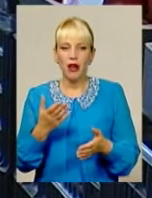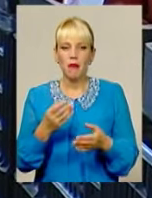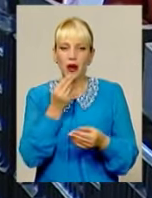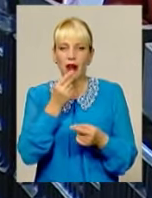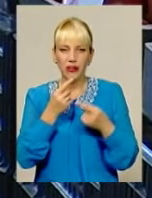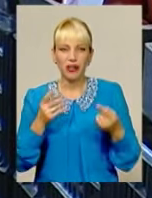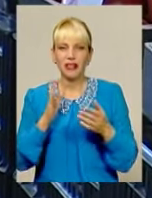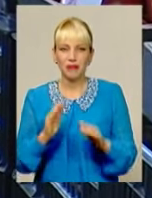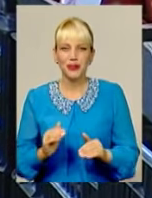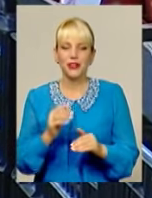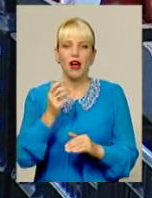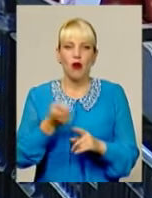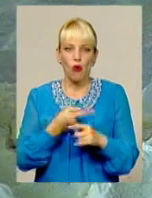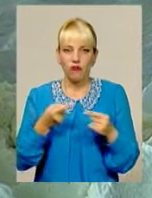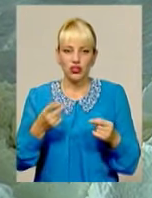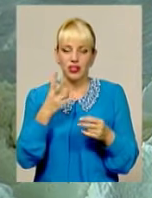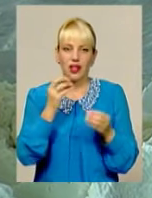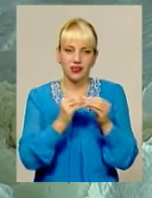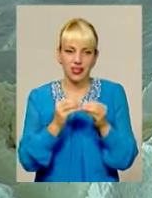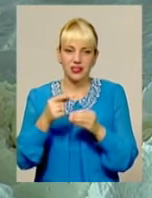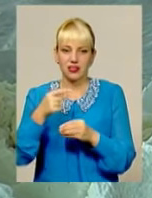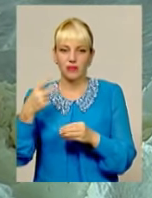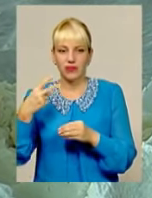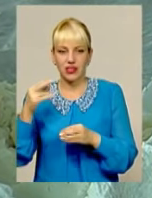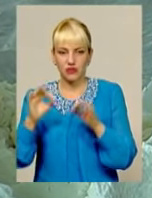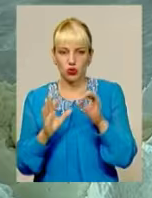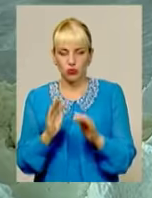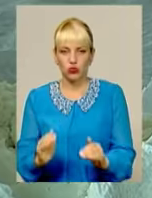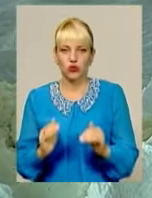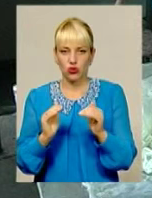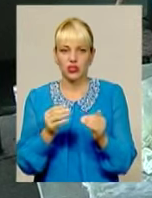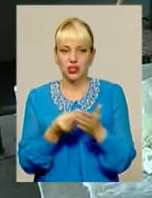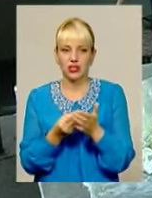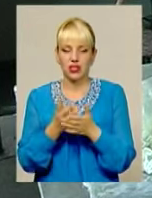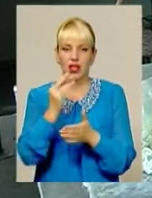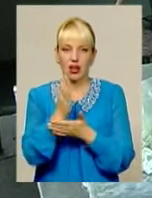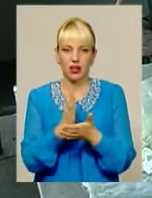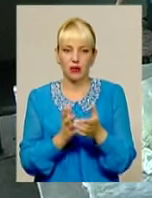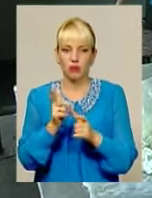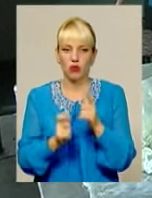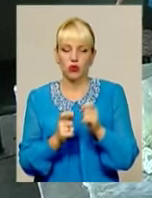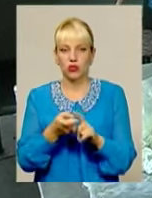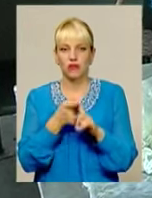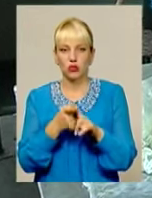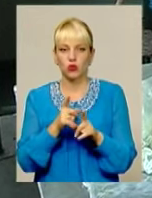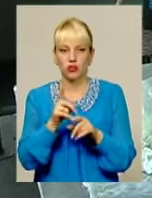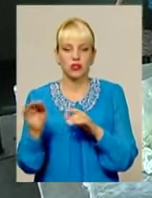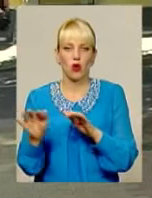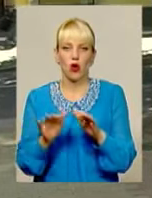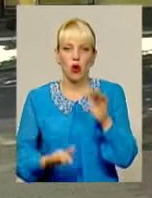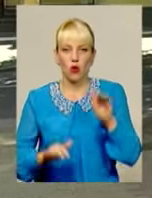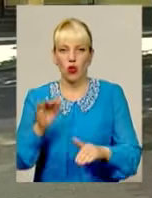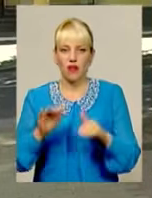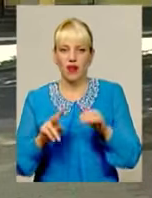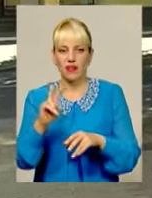Перш за все овочі на 10-20%, кажуть експерти. Зростуть ціни на хліб і молоко у зв'язку з коливанням валютних курсів.